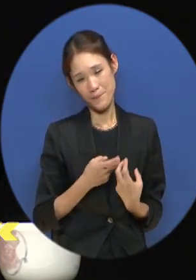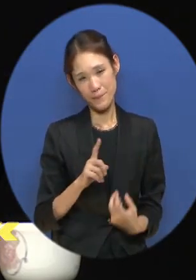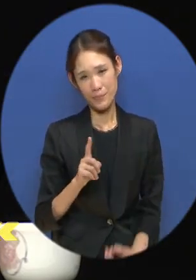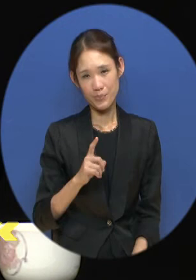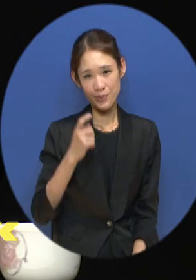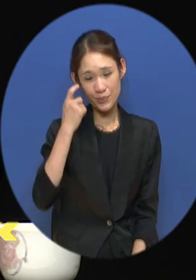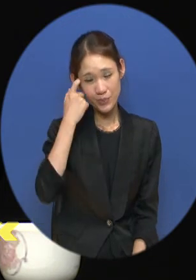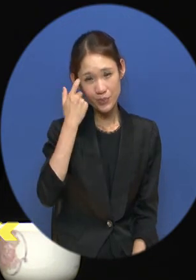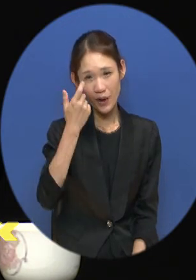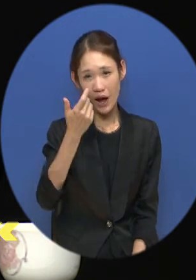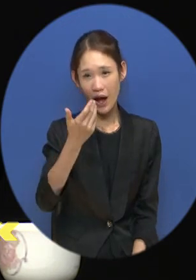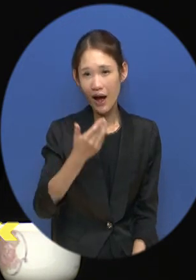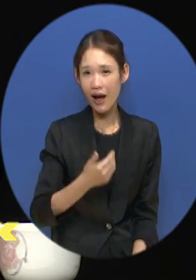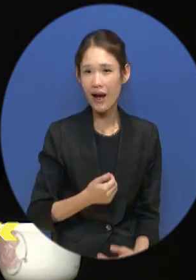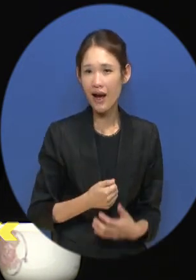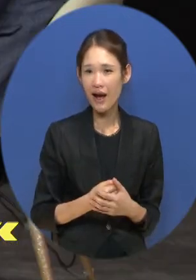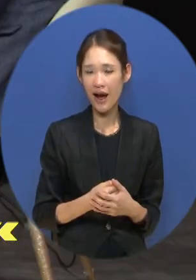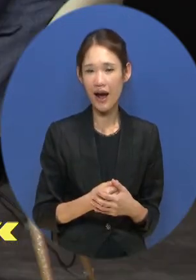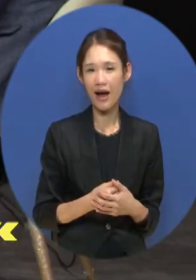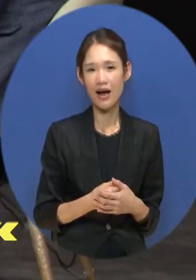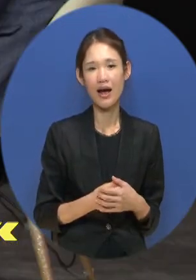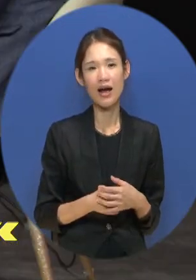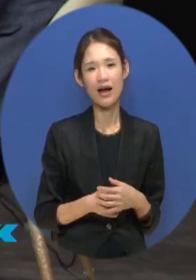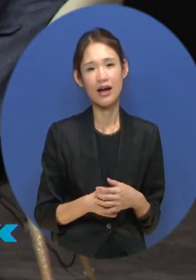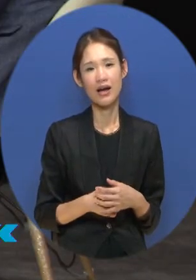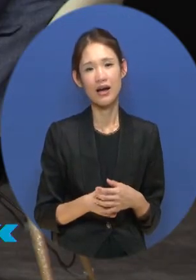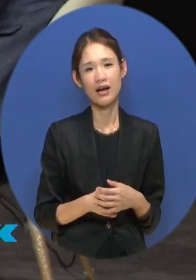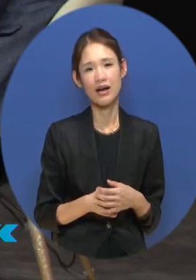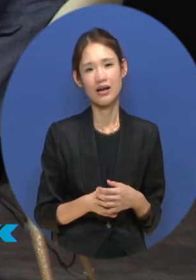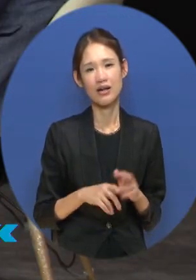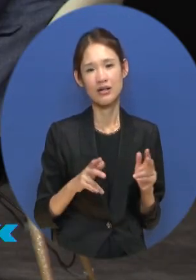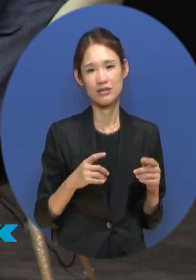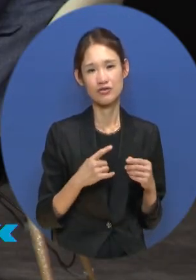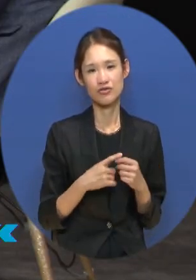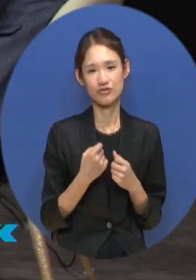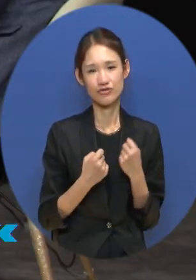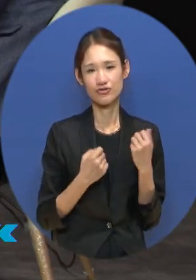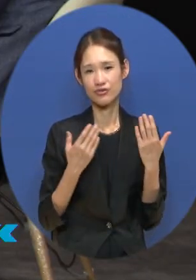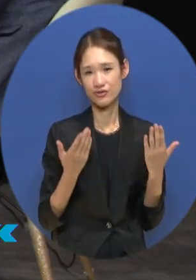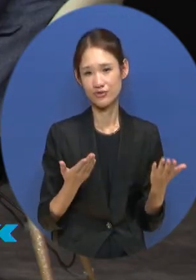있는 방법은 뭐 없을까요? 네. 지금 우선